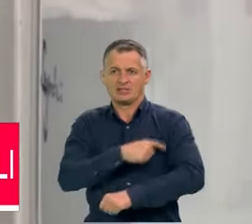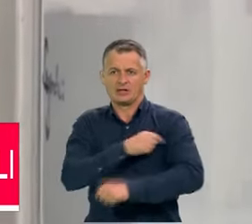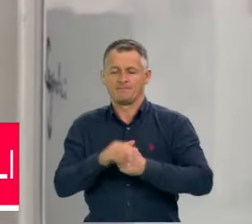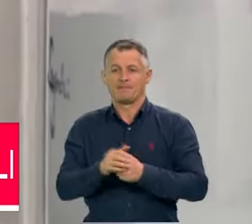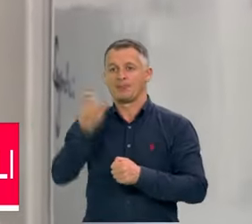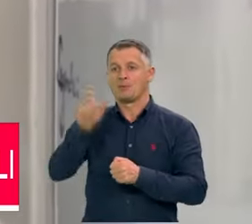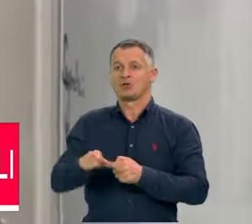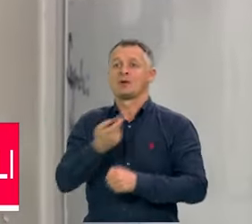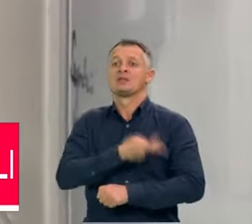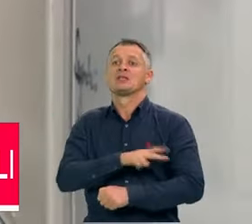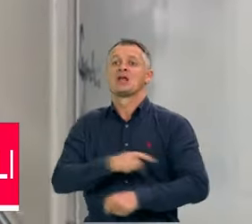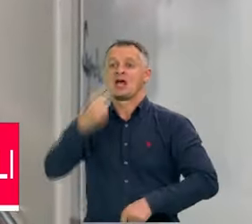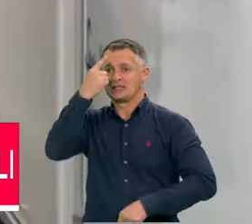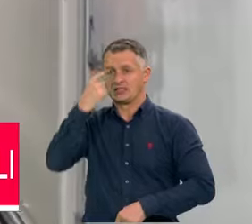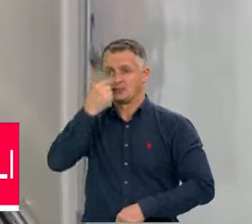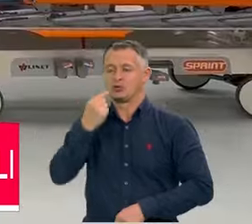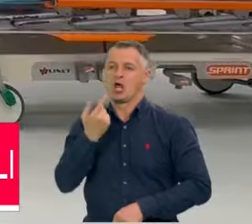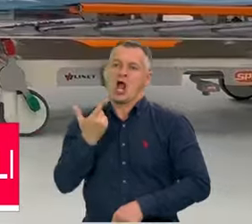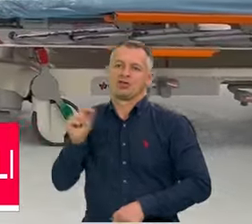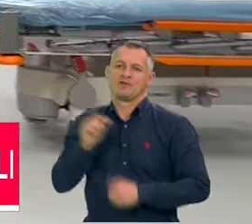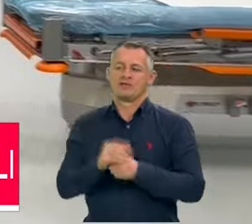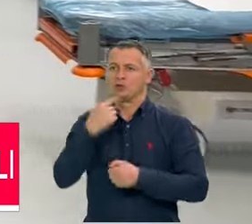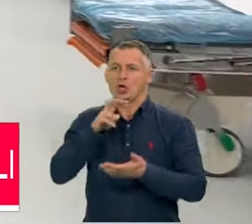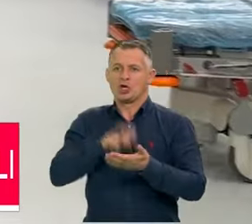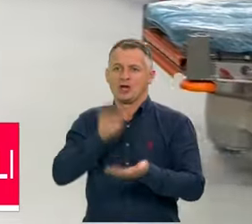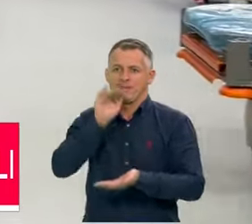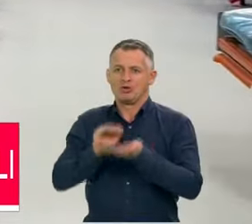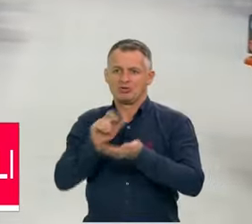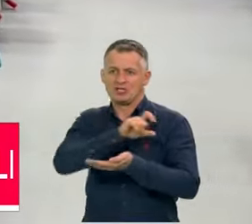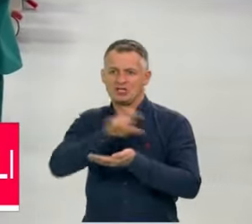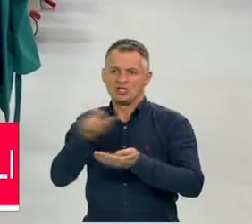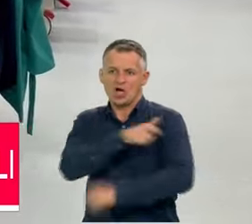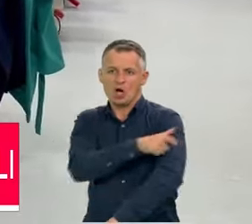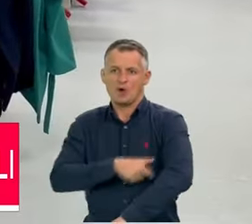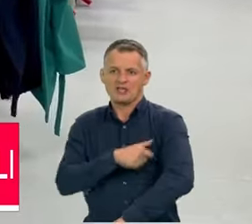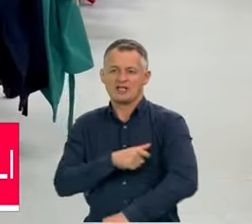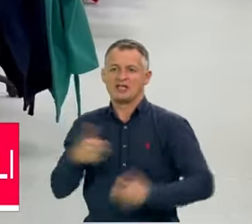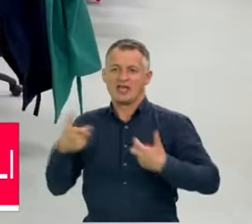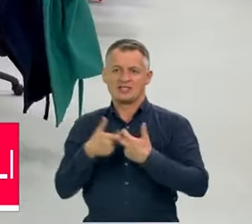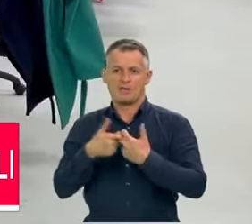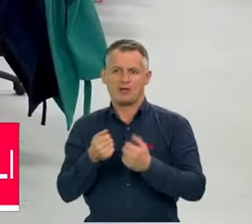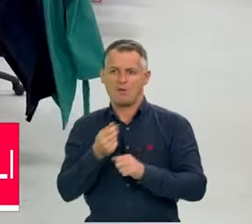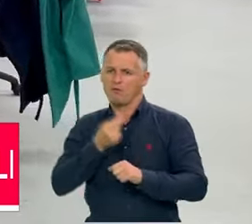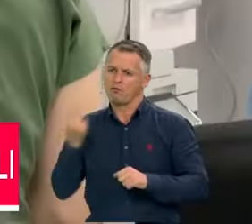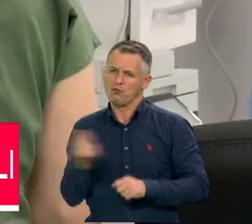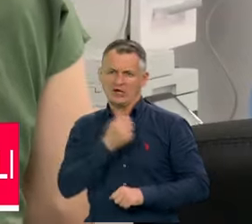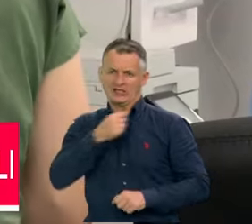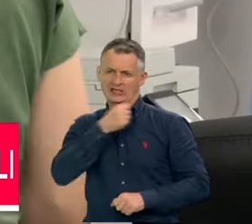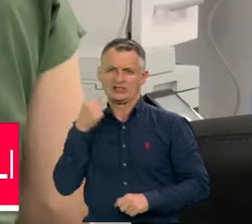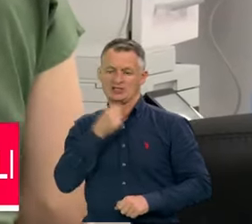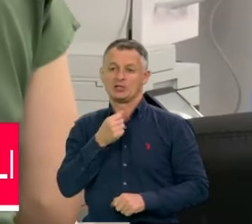susțin contrariul ei spun că notele mici ar fi acordate din cauza comisiilor de examinare mult prea exigente cu